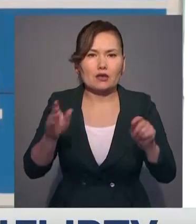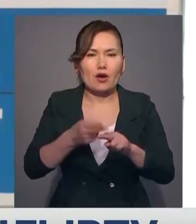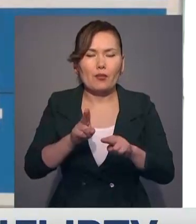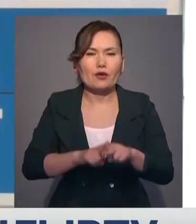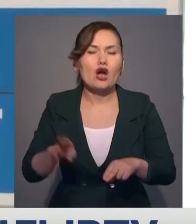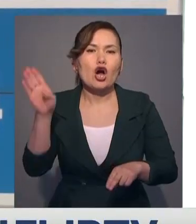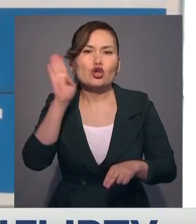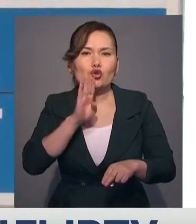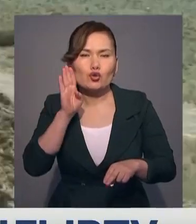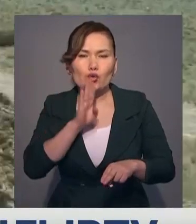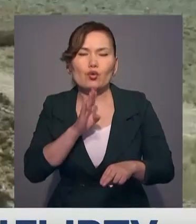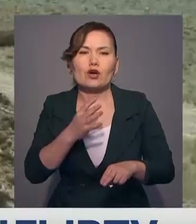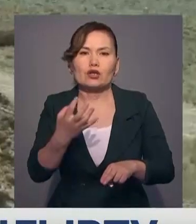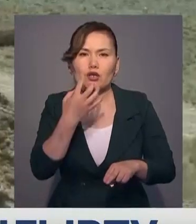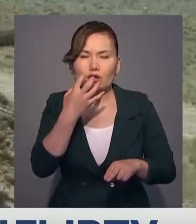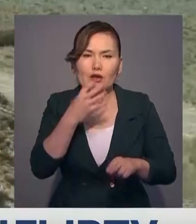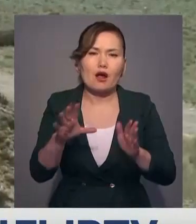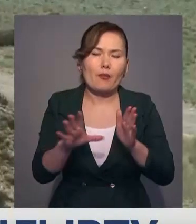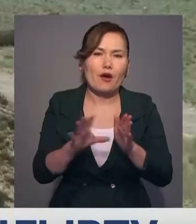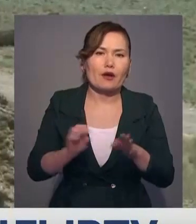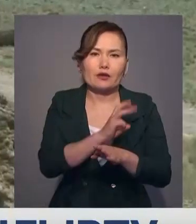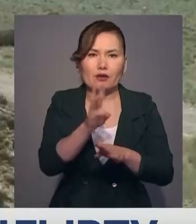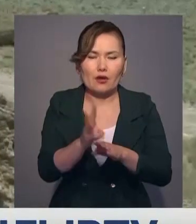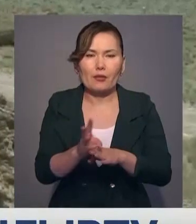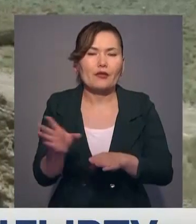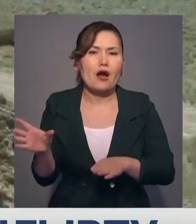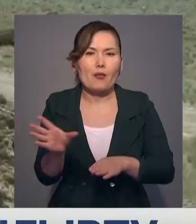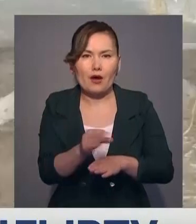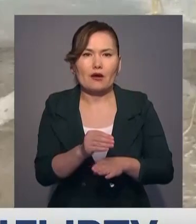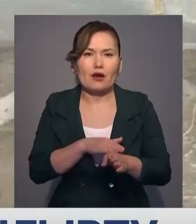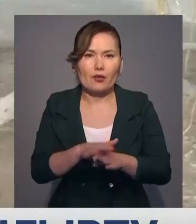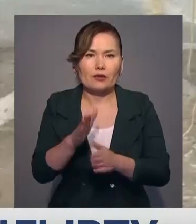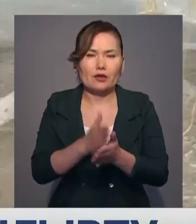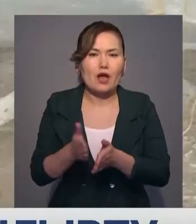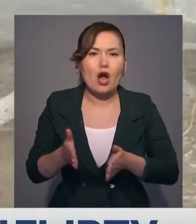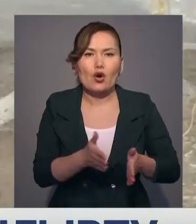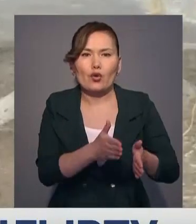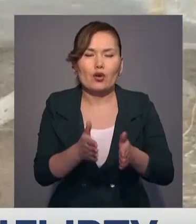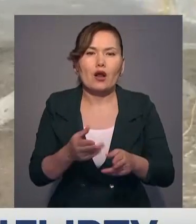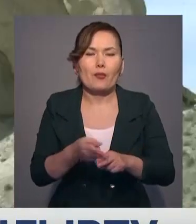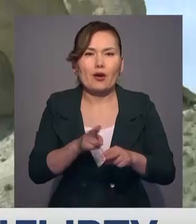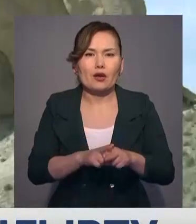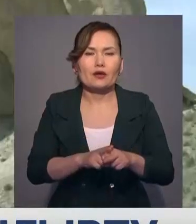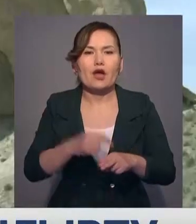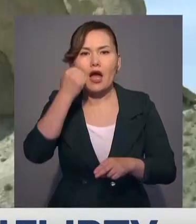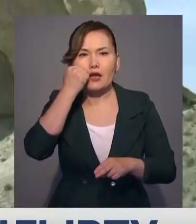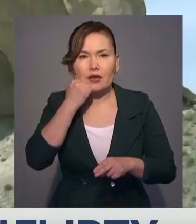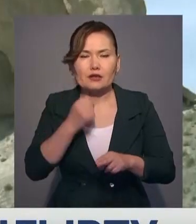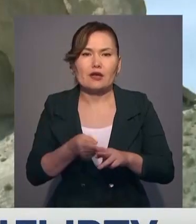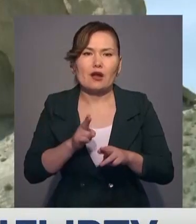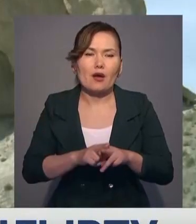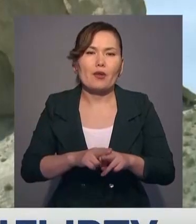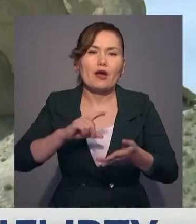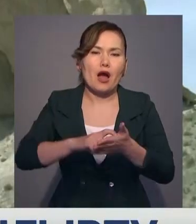су, жарық, жылу және желдеткіш жүйесімен қамтылған. Қазір осы аймақтағы көлік жолдарында ескі үлгідегі